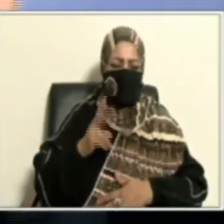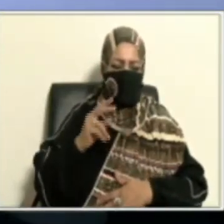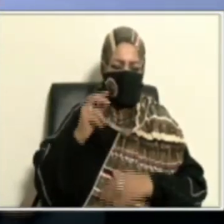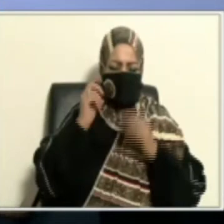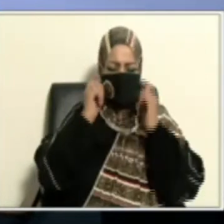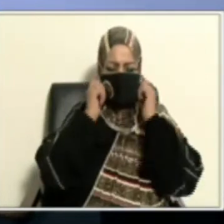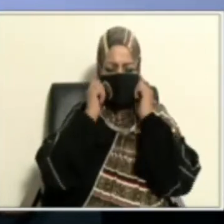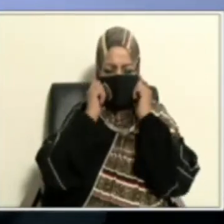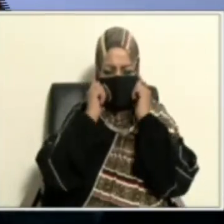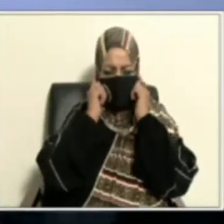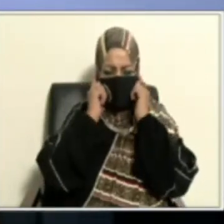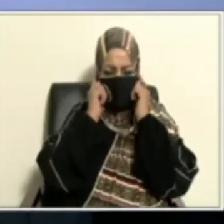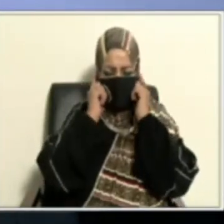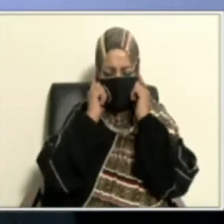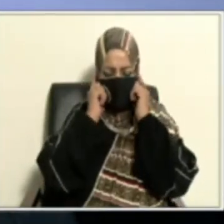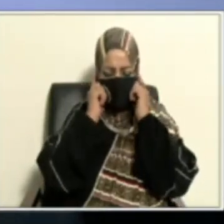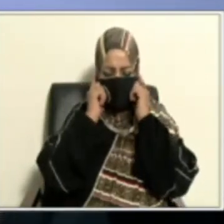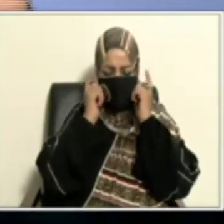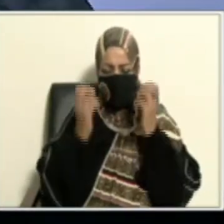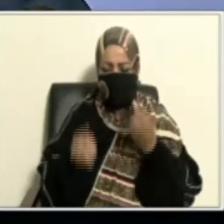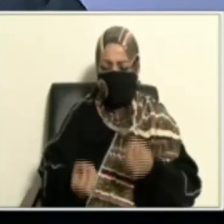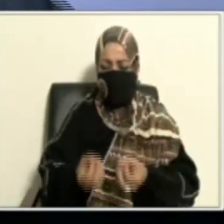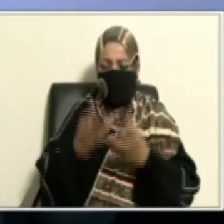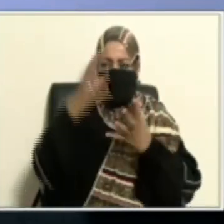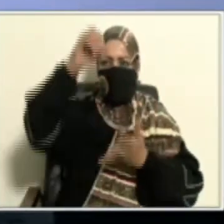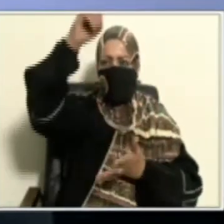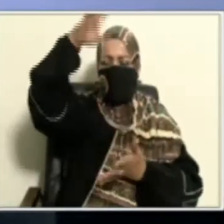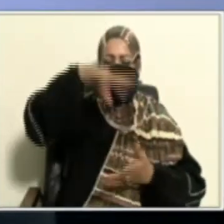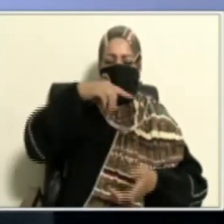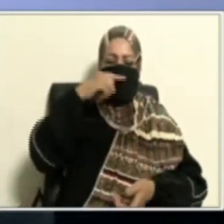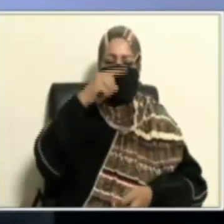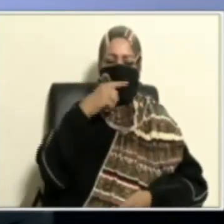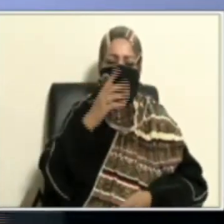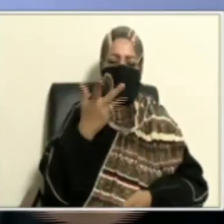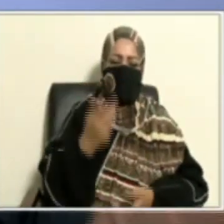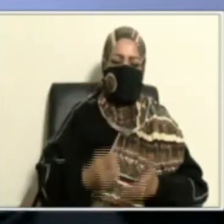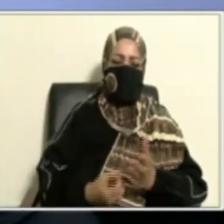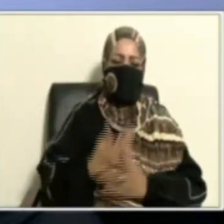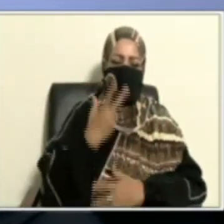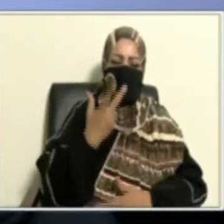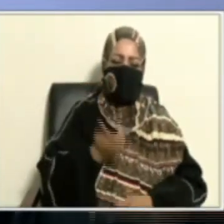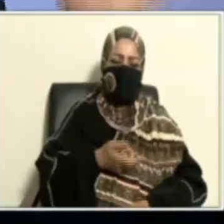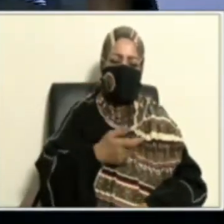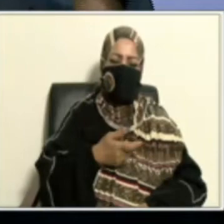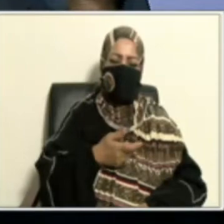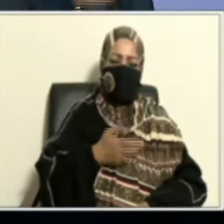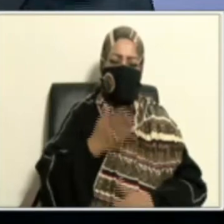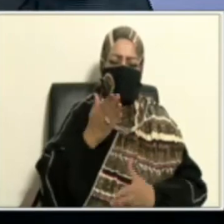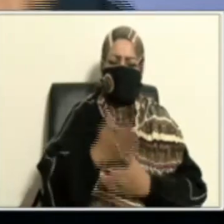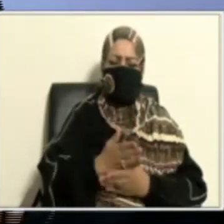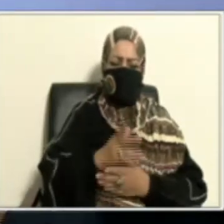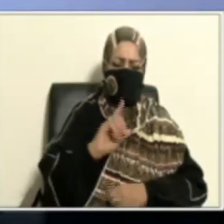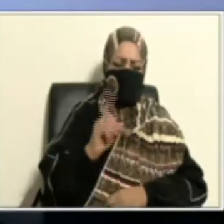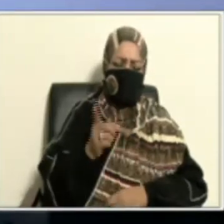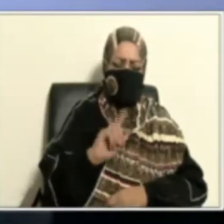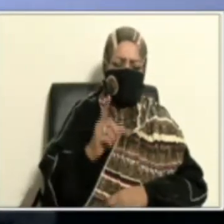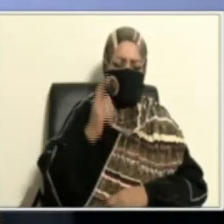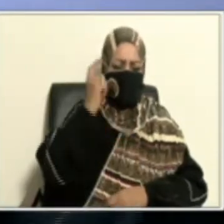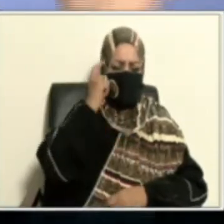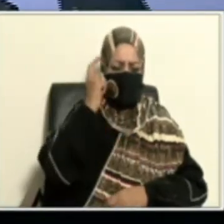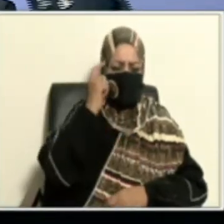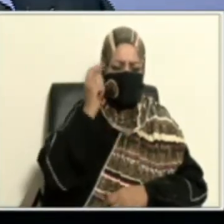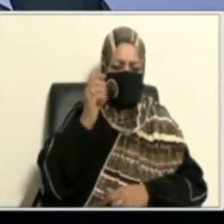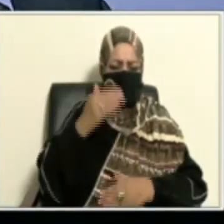الغسل هو الغسل، تعميم ظاهر الجسد بالماء مع النية. فأنت درت بجاكوزي، درت في البحر، درت بدوش،